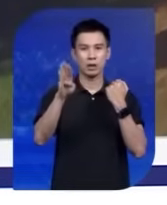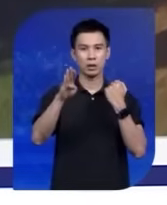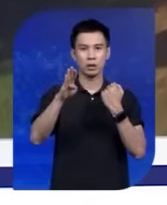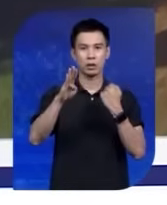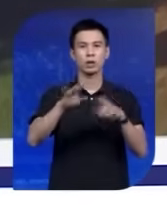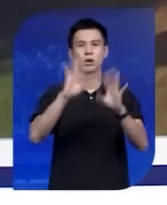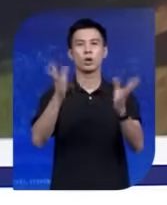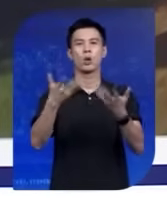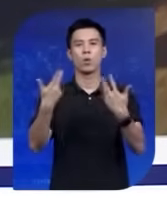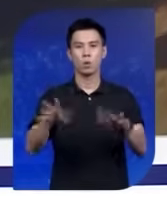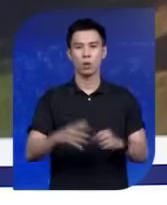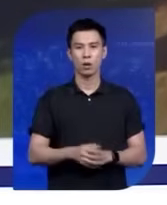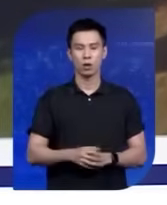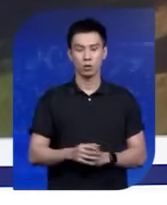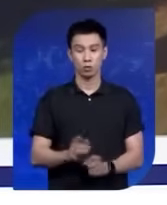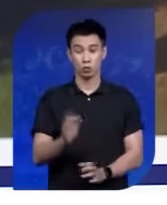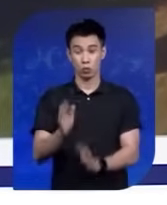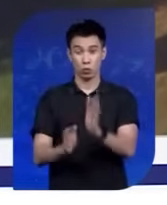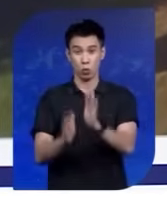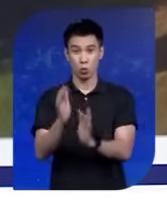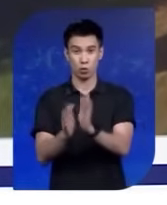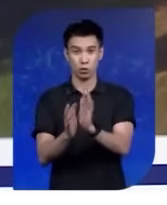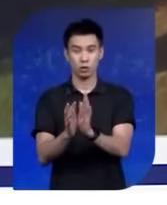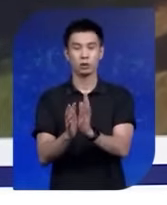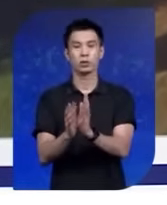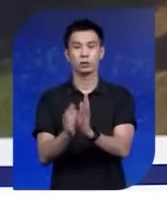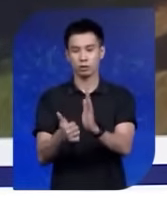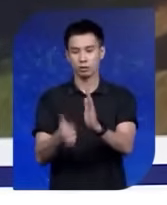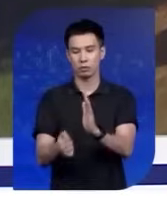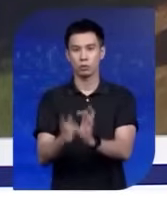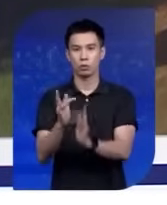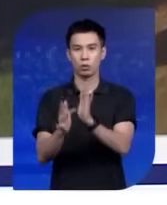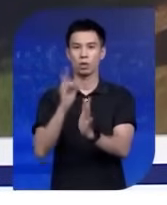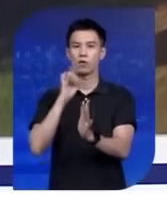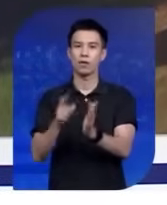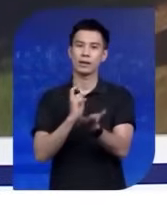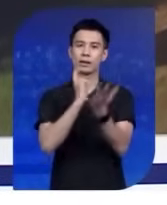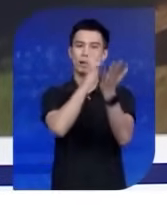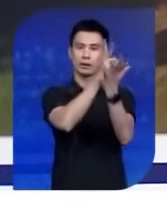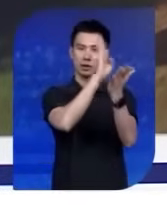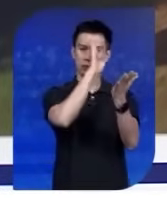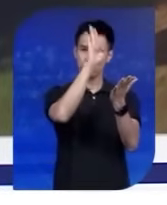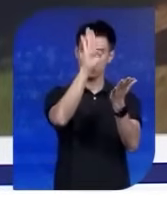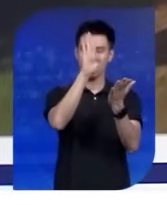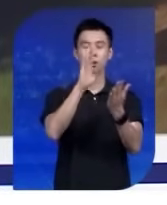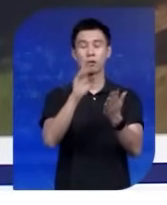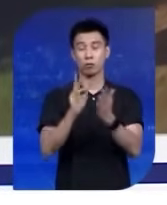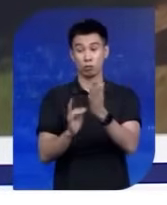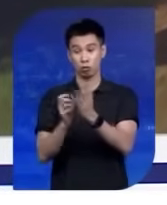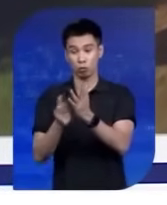đốt nương làm dẫy xử lý thực bì phải có kiểm soát cần đăng ký thời gian đốt và trước khi đốt thì cần báo cho chính quyền địa